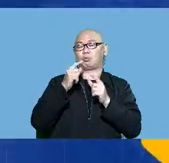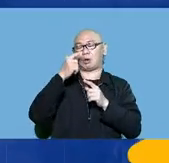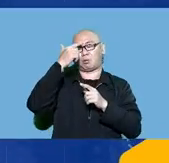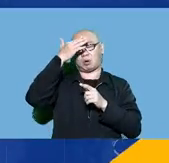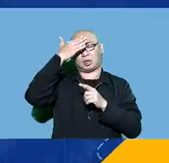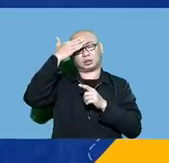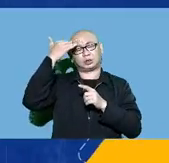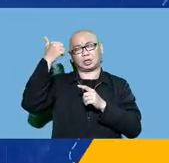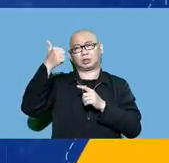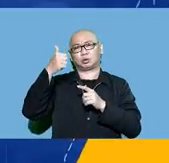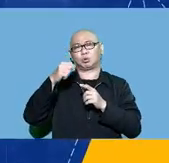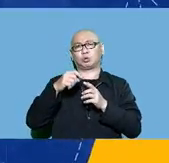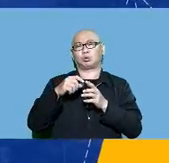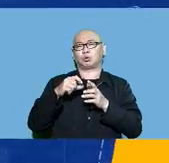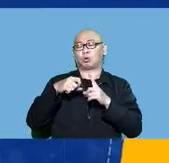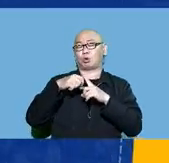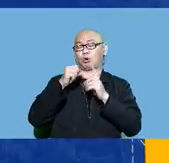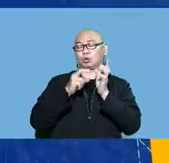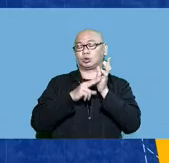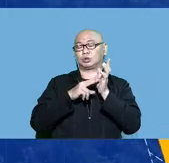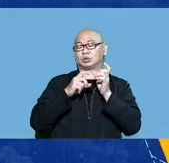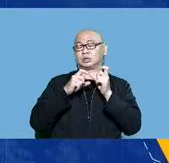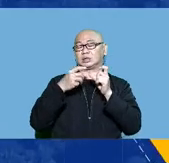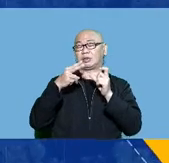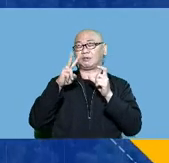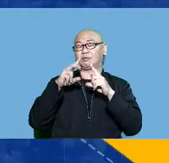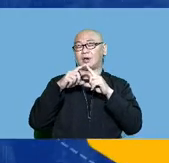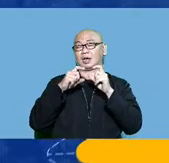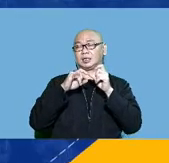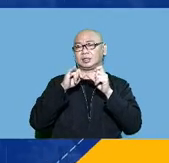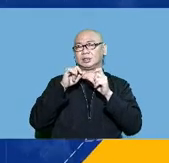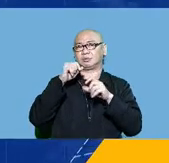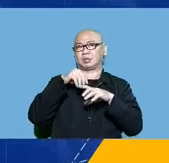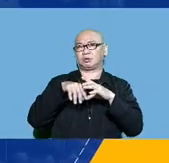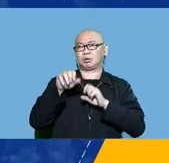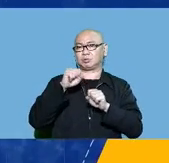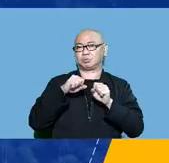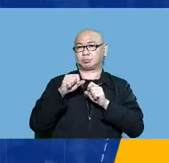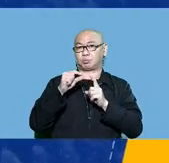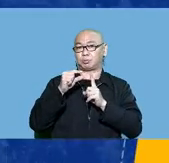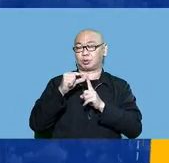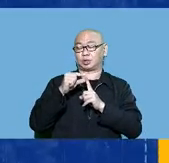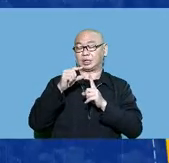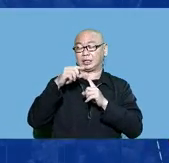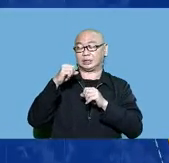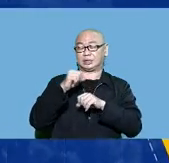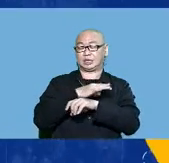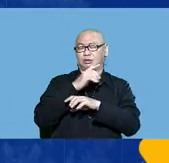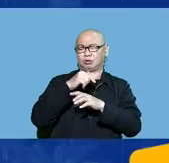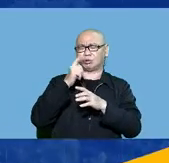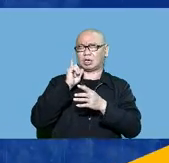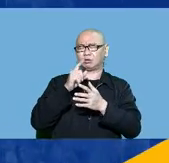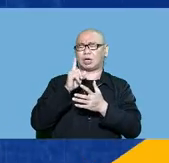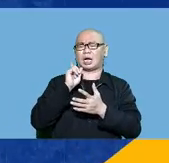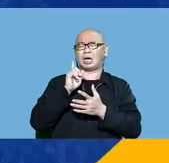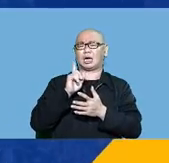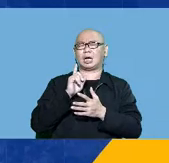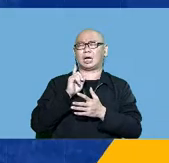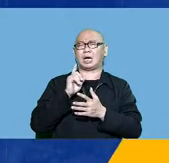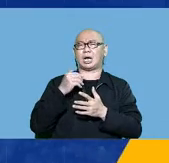konservasi. Dalam mengaktualisasikan potensi tersebut, tentu saja diperlukan fasilitas yang memadai.